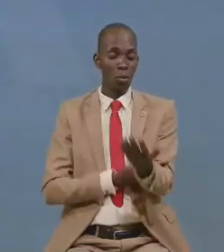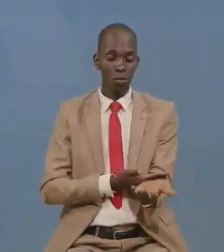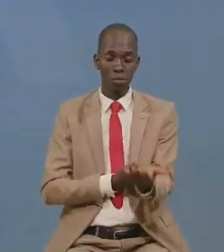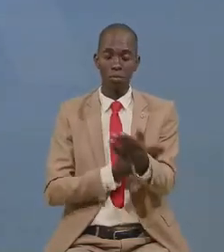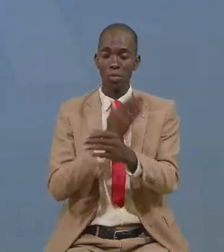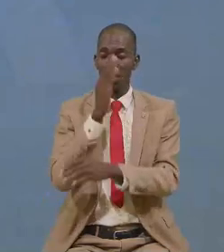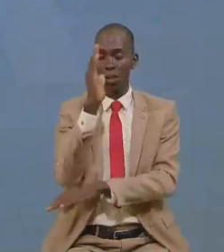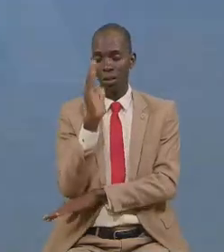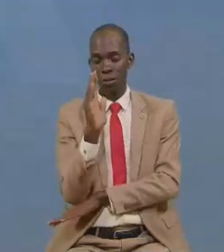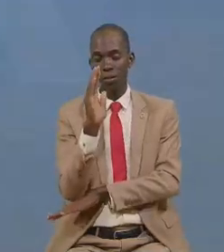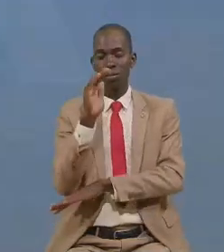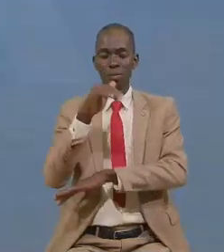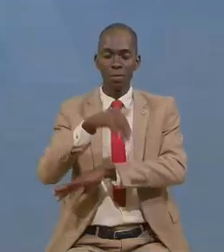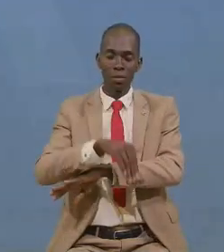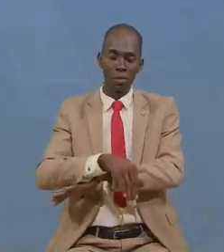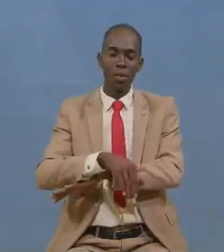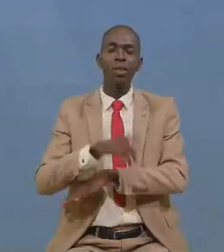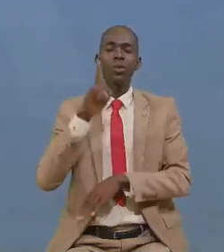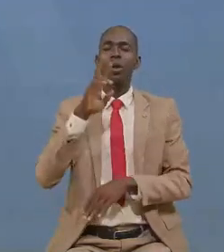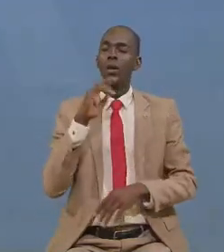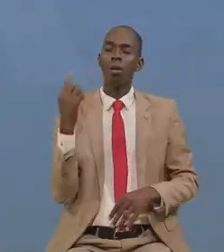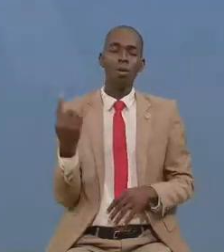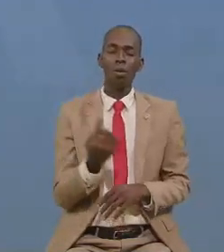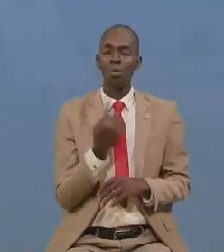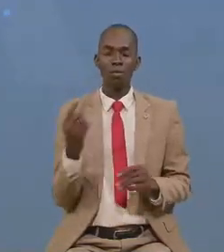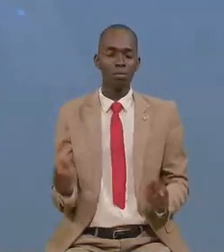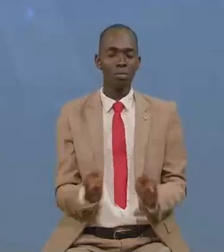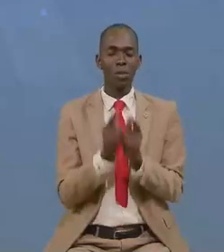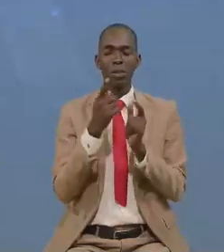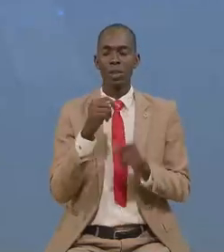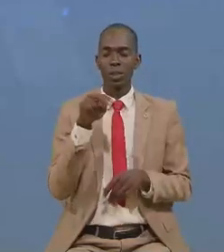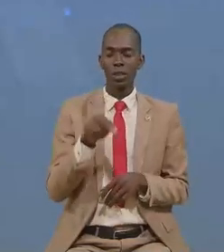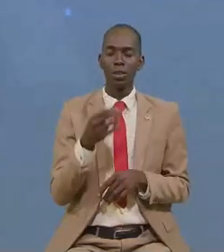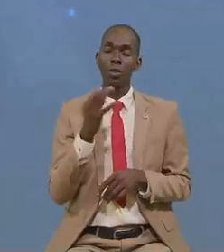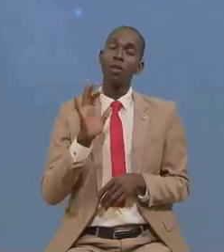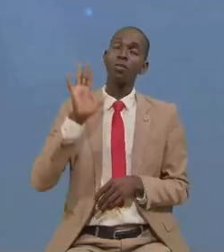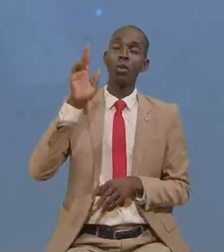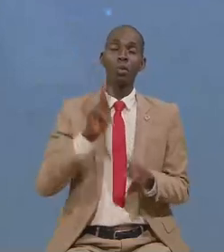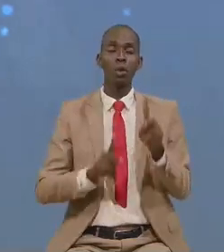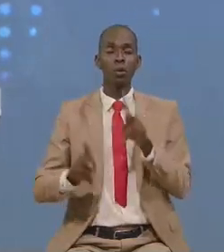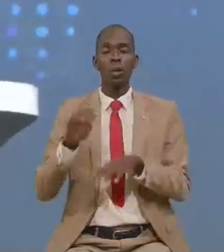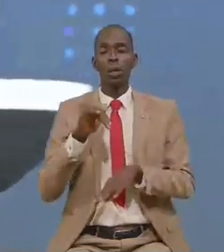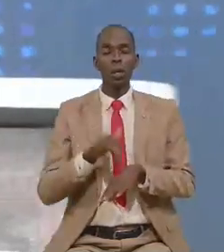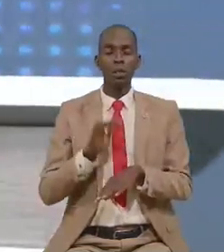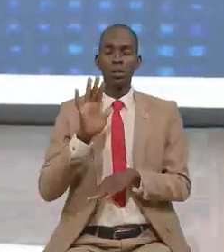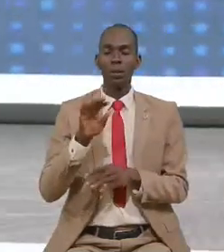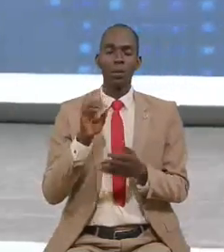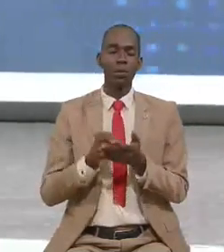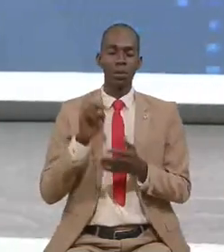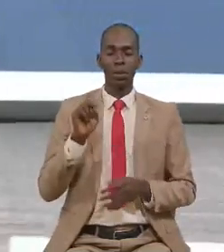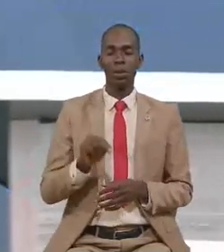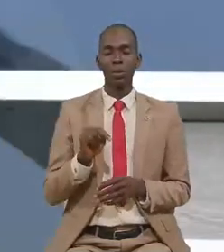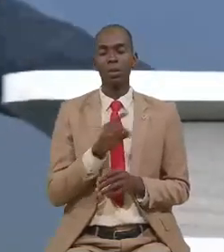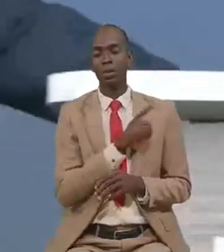après-midi, nuit, tu rencontres toujours ton peuple selon ses besoins. Seigneur, nous